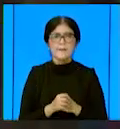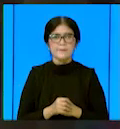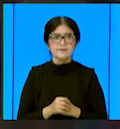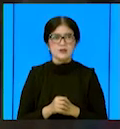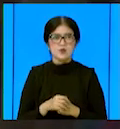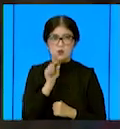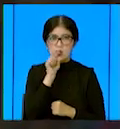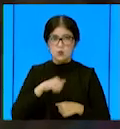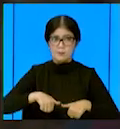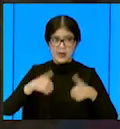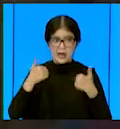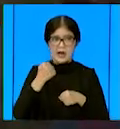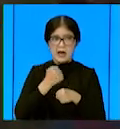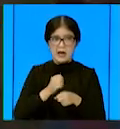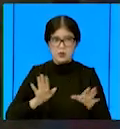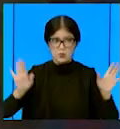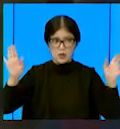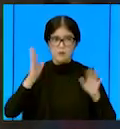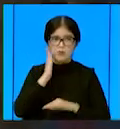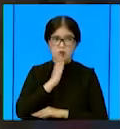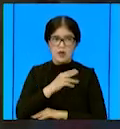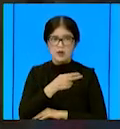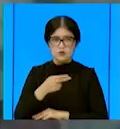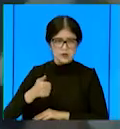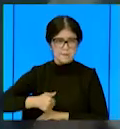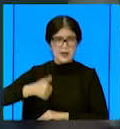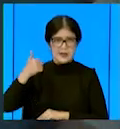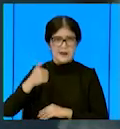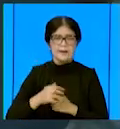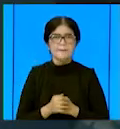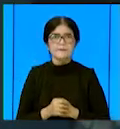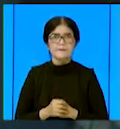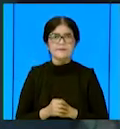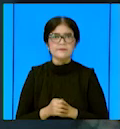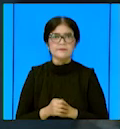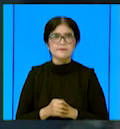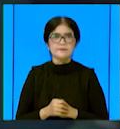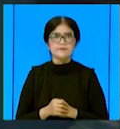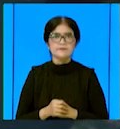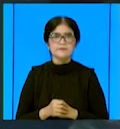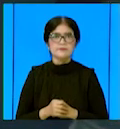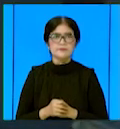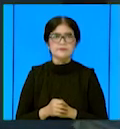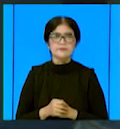demi kemenangan Garuda Muda. Dari Jakarta, Hilmi Sanjangbati, iNews, melaporkan.